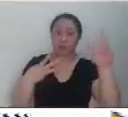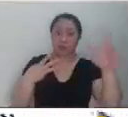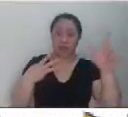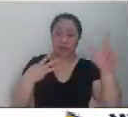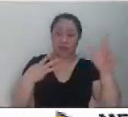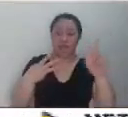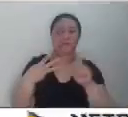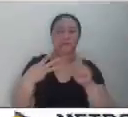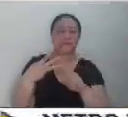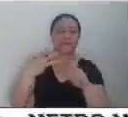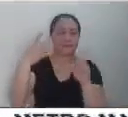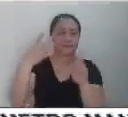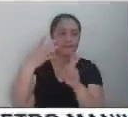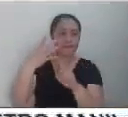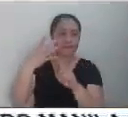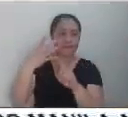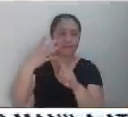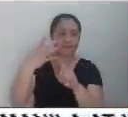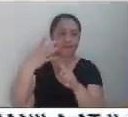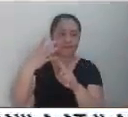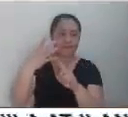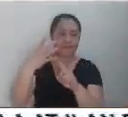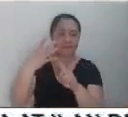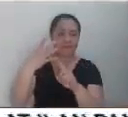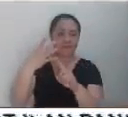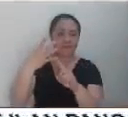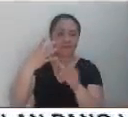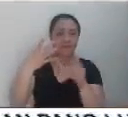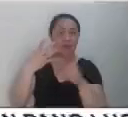kinakabitan kasi po dato na po tayo at